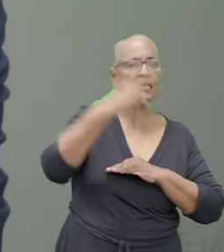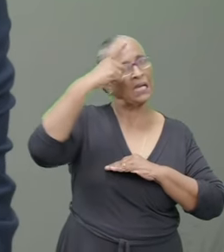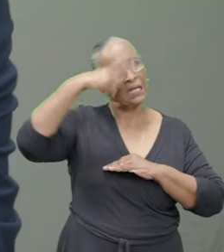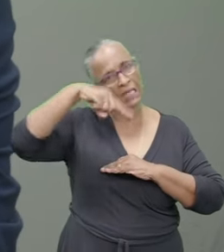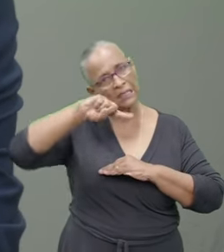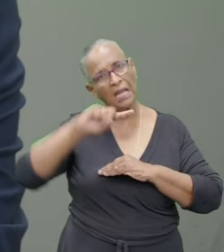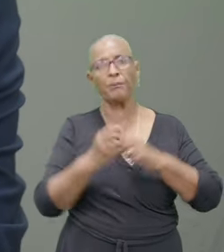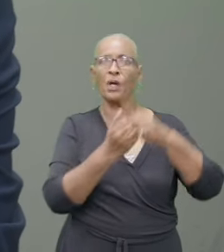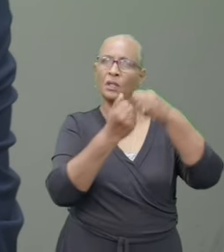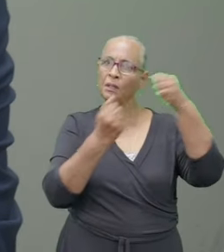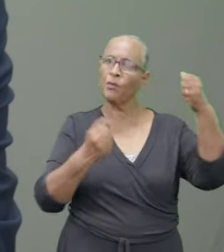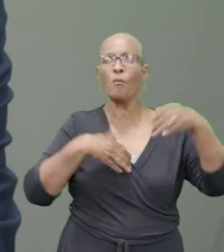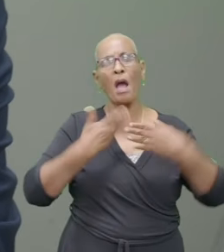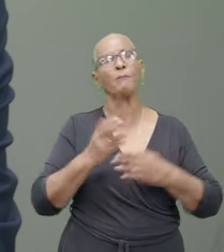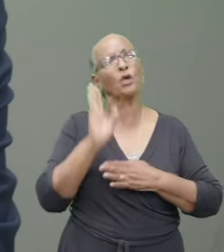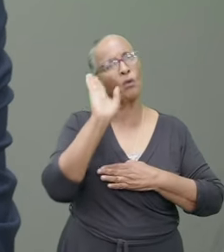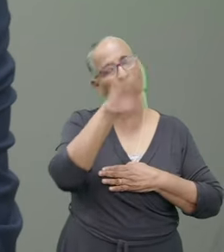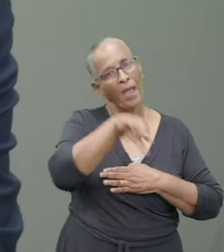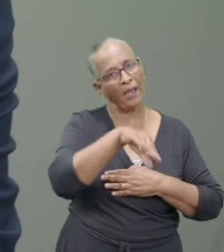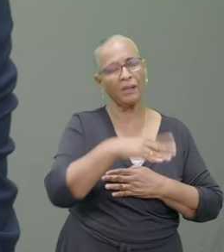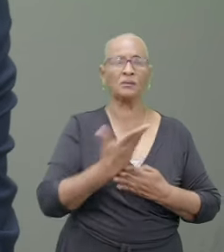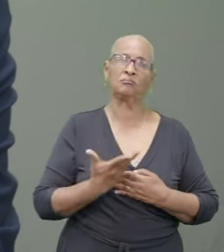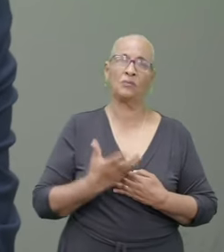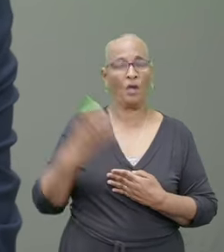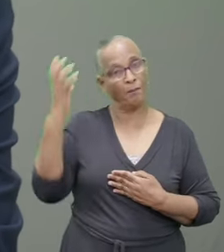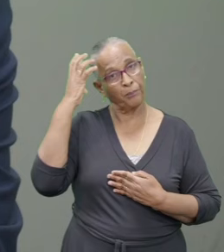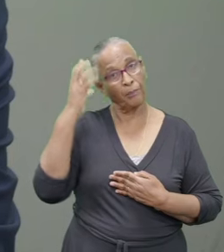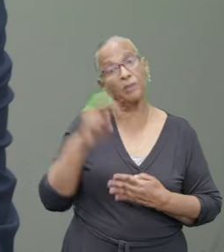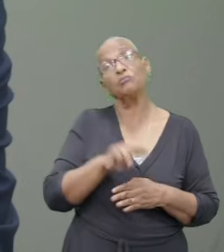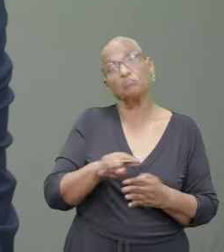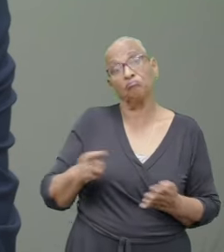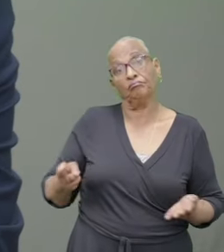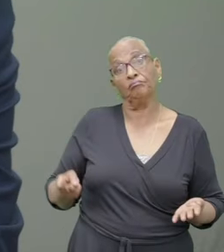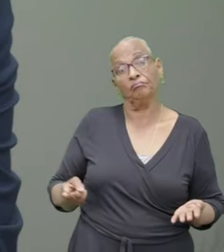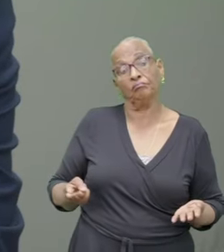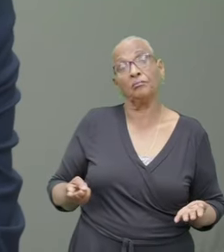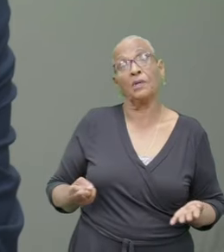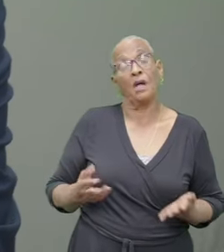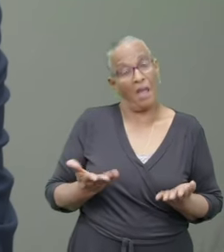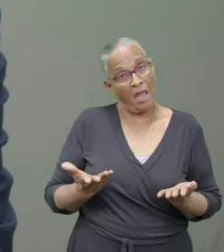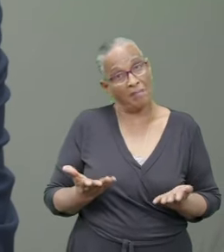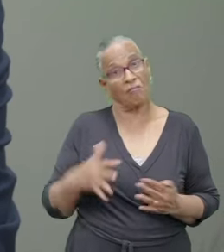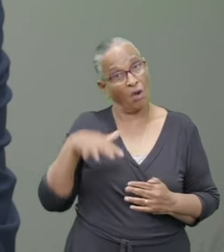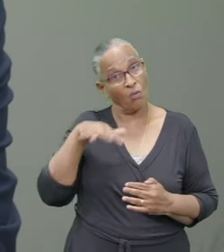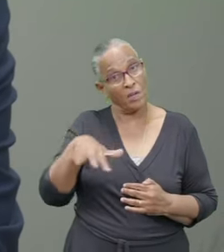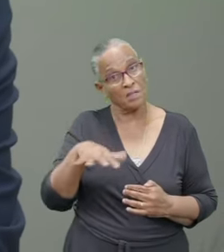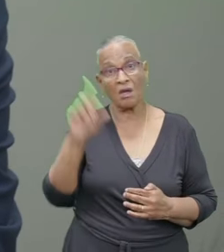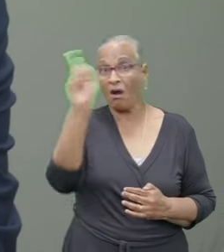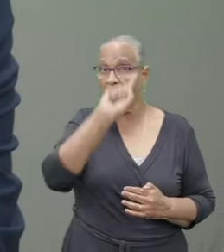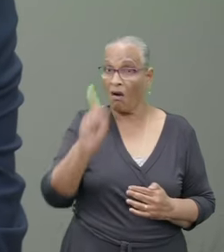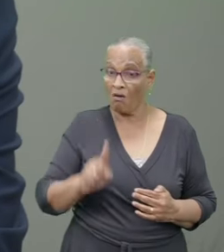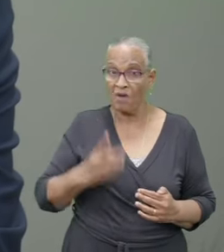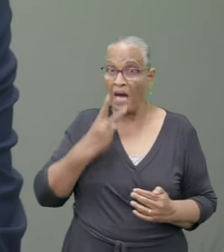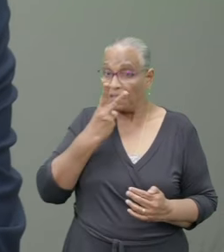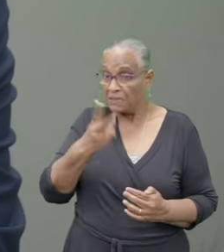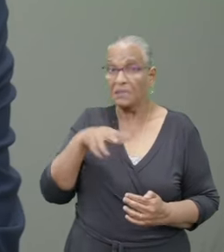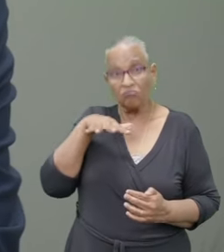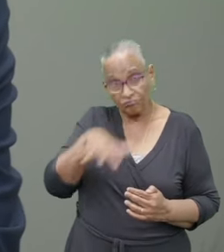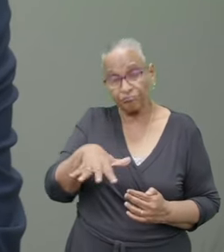zorgpersoneel. De consequenties daarvan zijn reëel en aanwezig, de gevaren zijn ook aanwezig. De regering